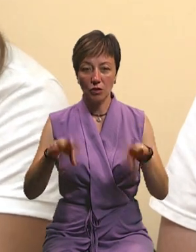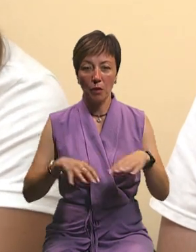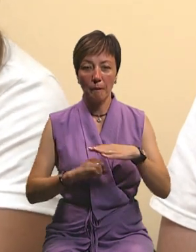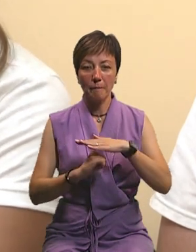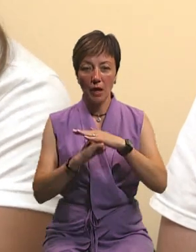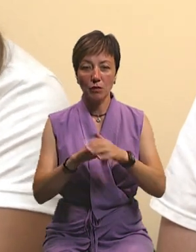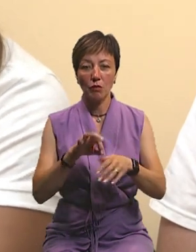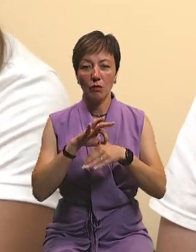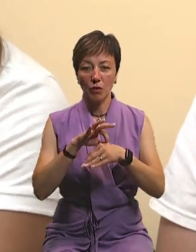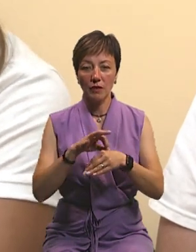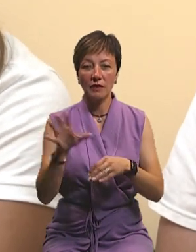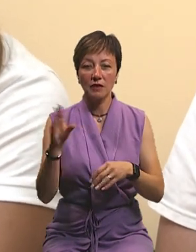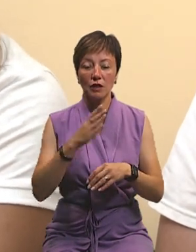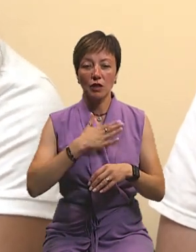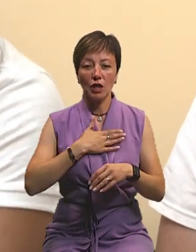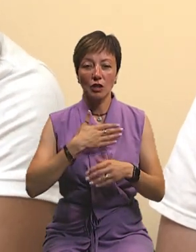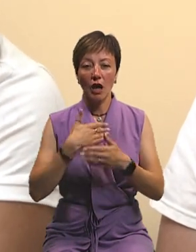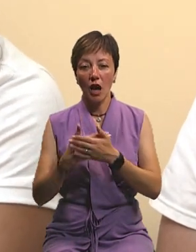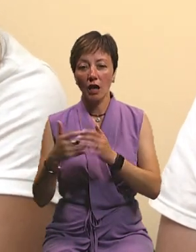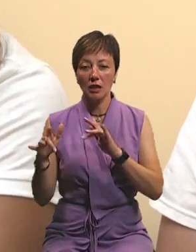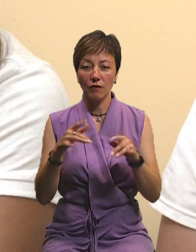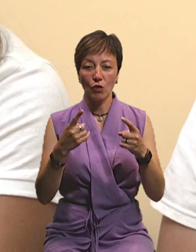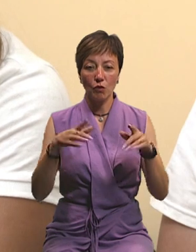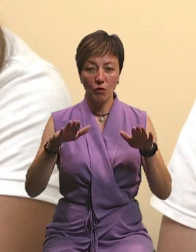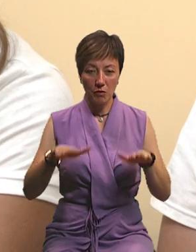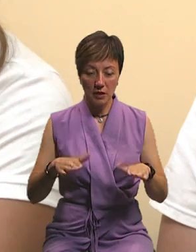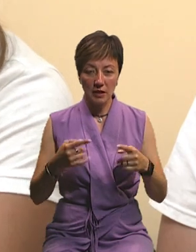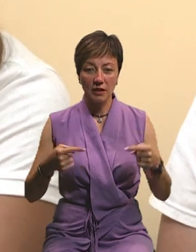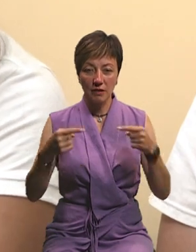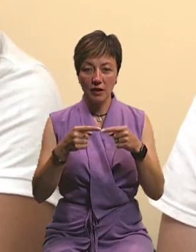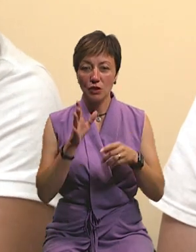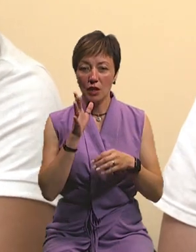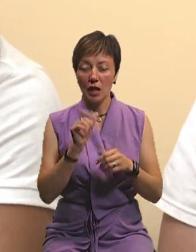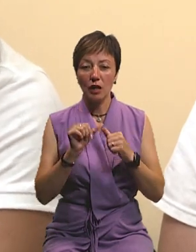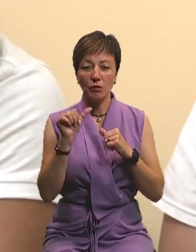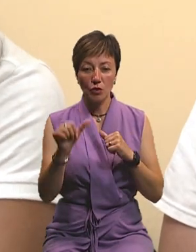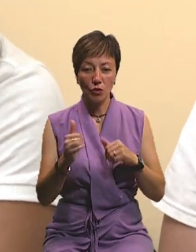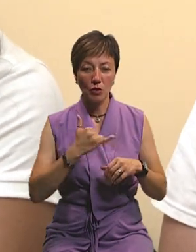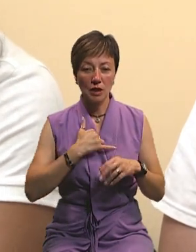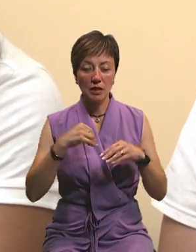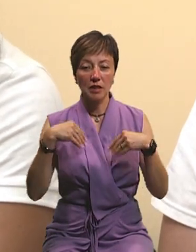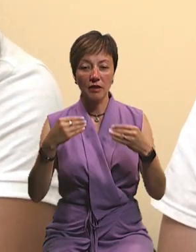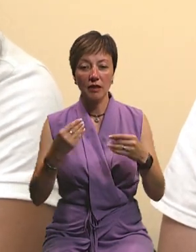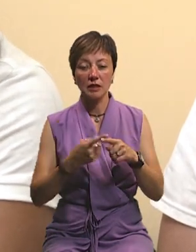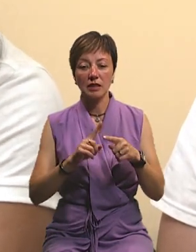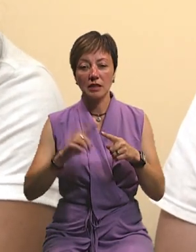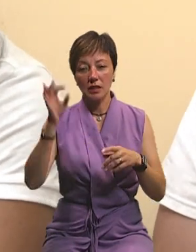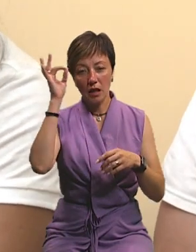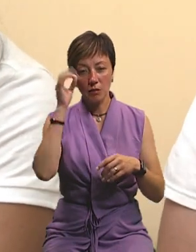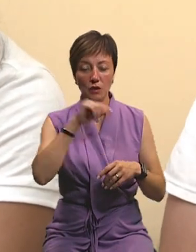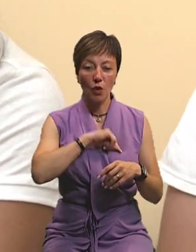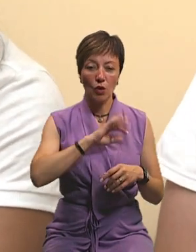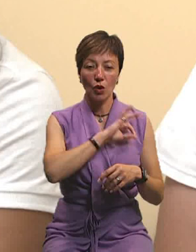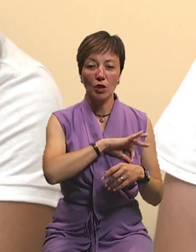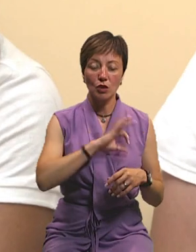де будуть проводитися всі наші активності в одному місці за визначеним часом крім того що в нас надавалося це як ми згадували психологи